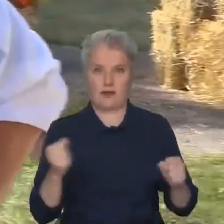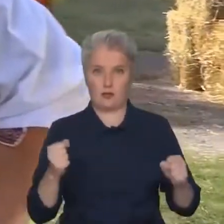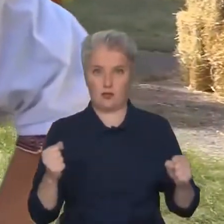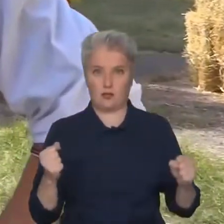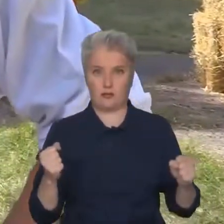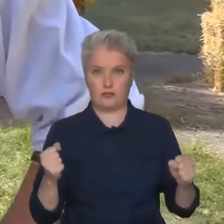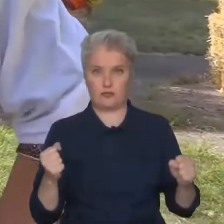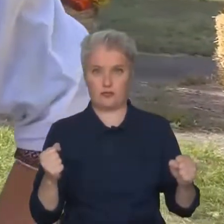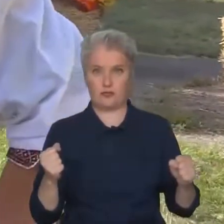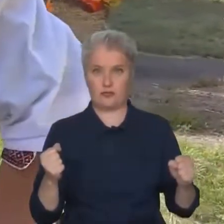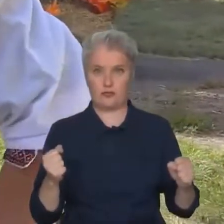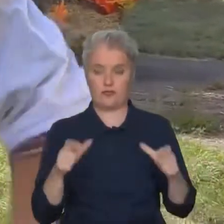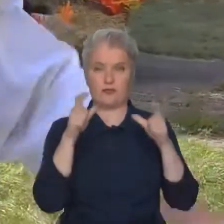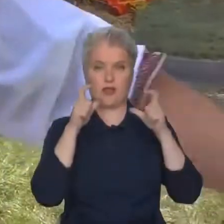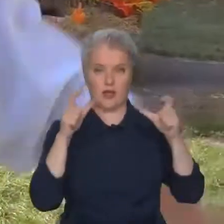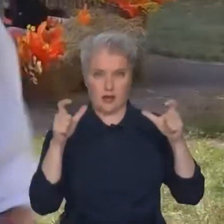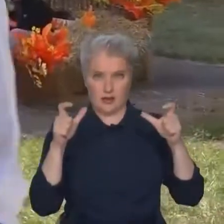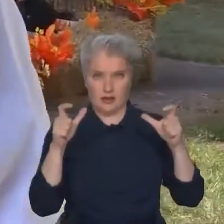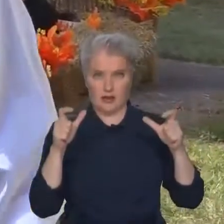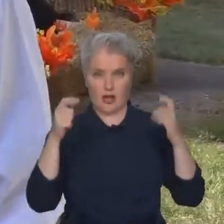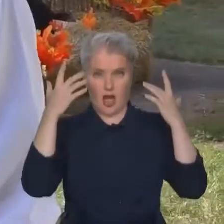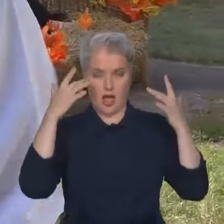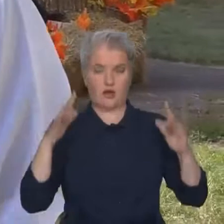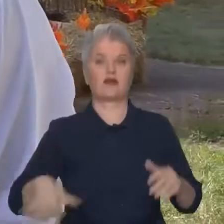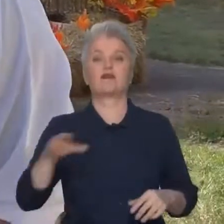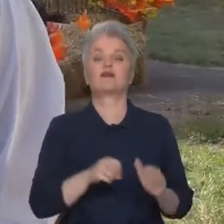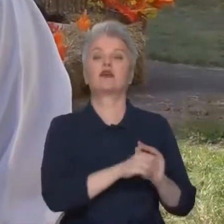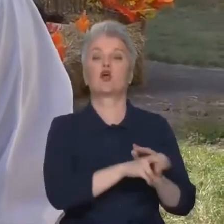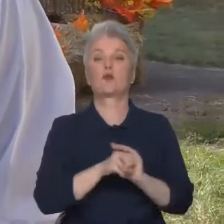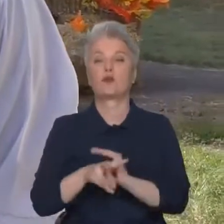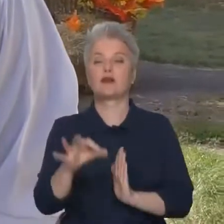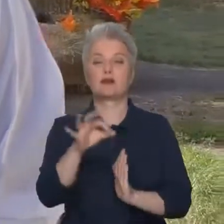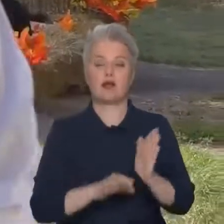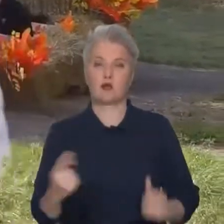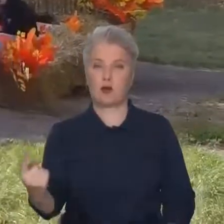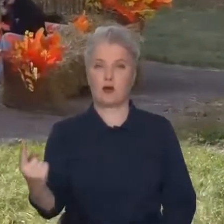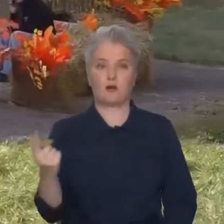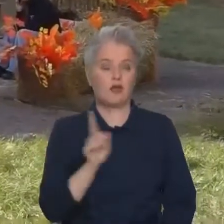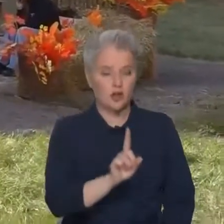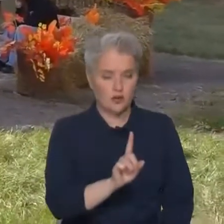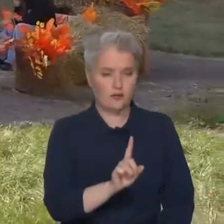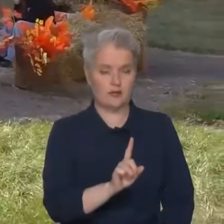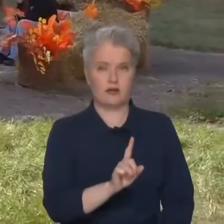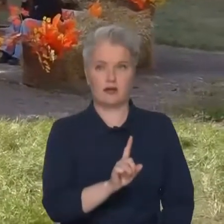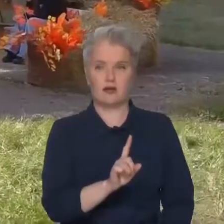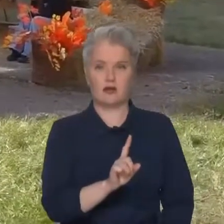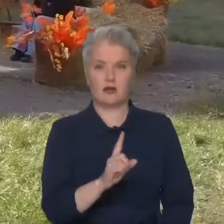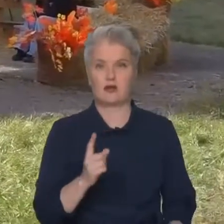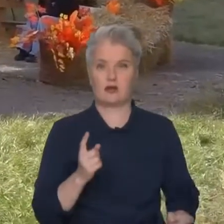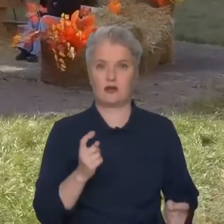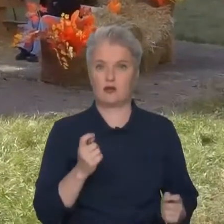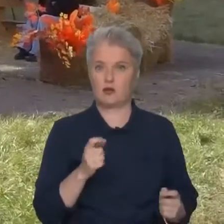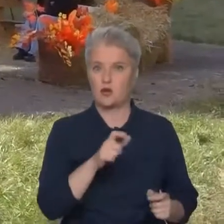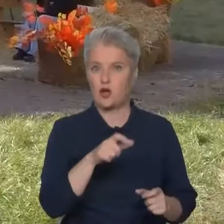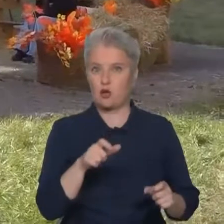вибух, от, крики, всі в шоці почали розбігатися. Сразу підійшов туди. Трошки